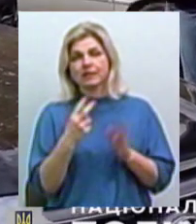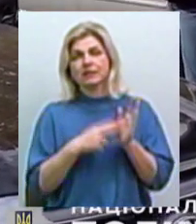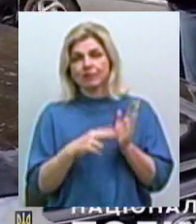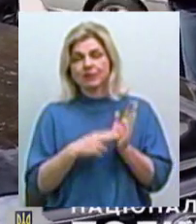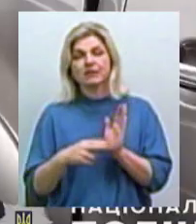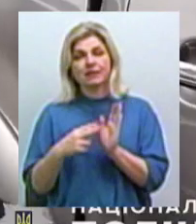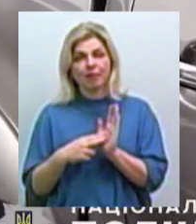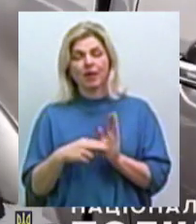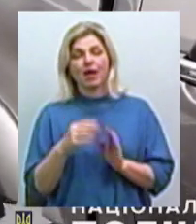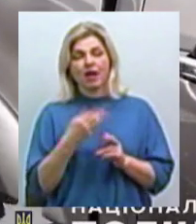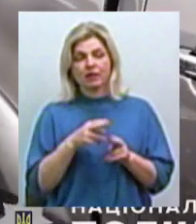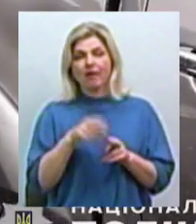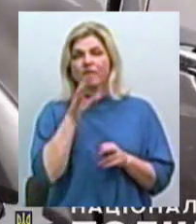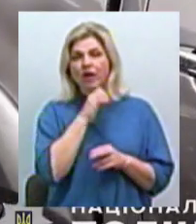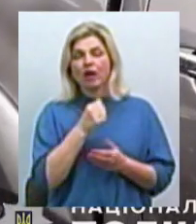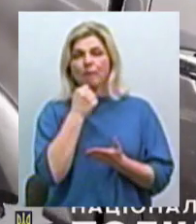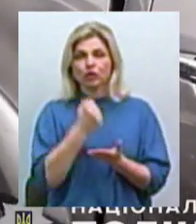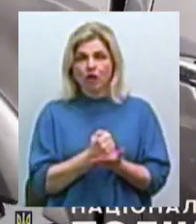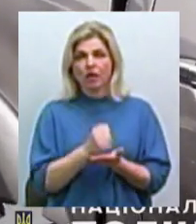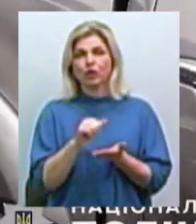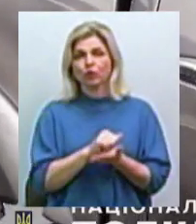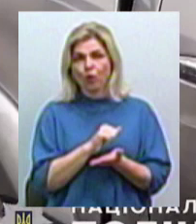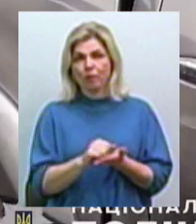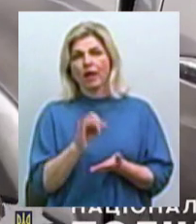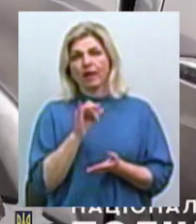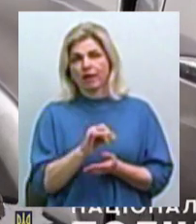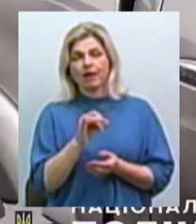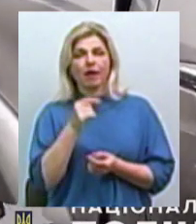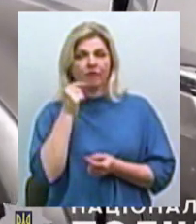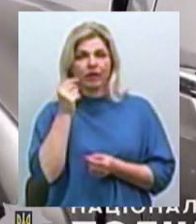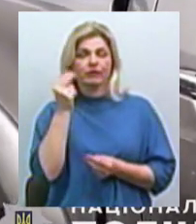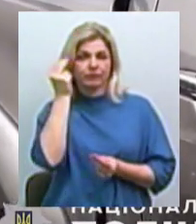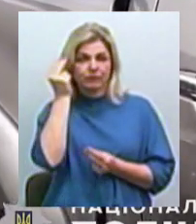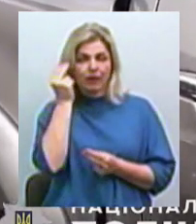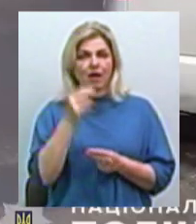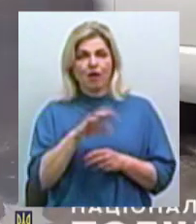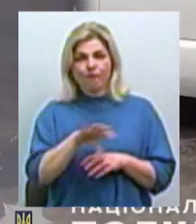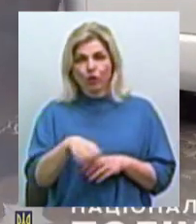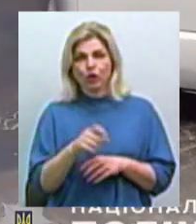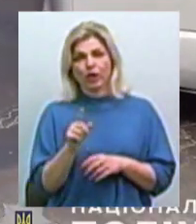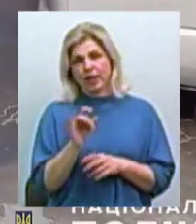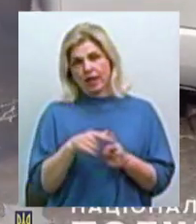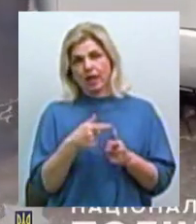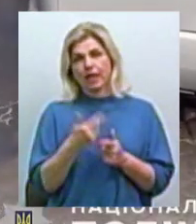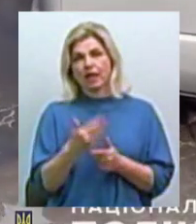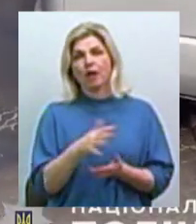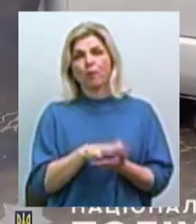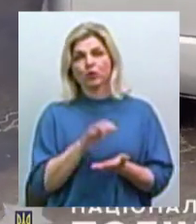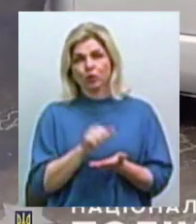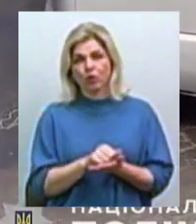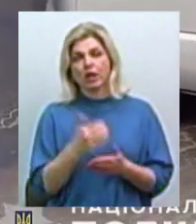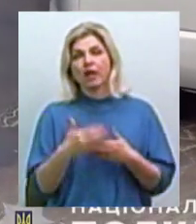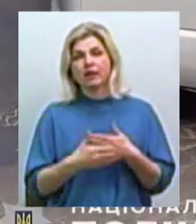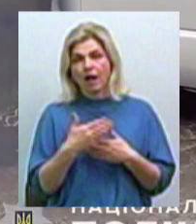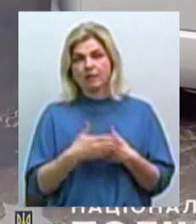вимагання документів, штампів, печаток, заволодіння ними шляхом шахрайства чи зловживання службовим становищем або їх пошкодження. Санкції вказаних статей